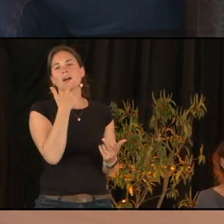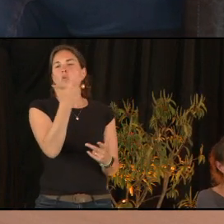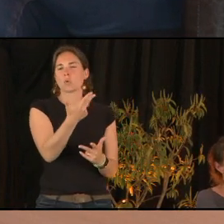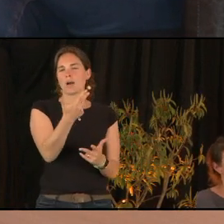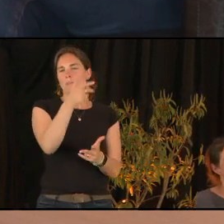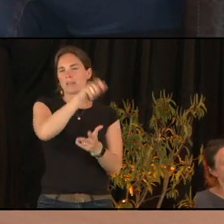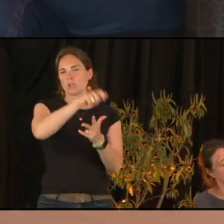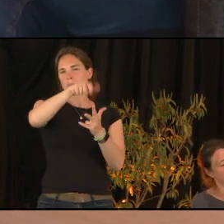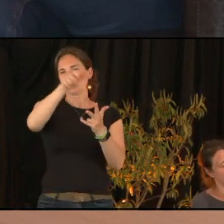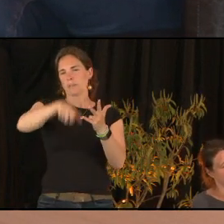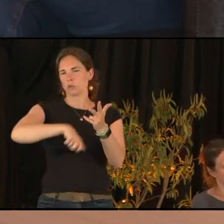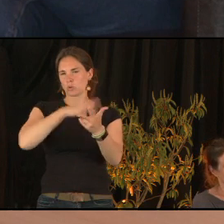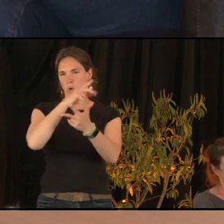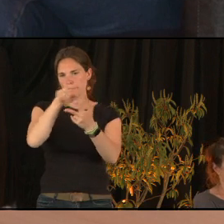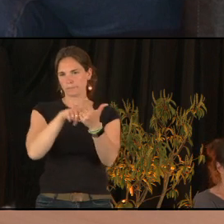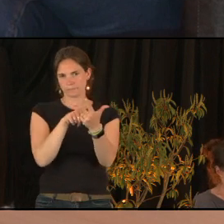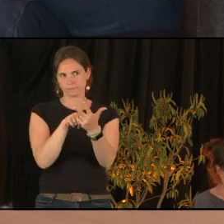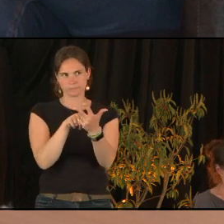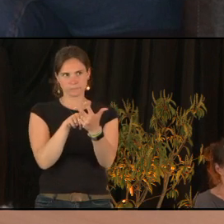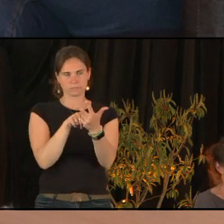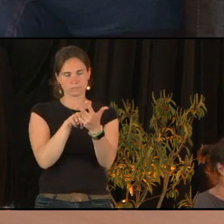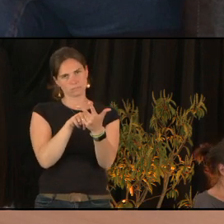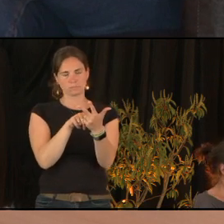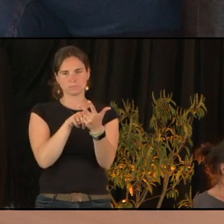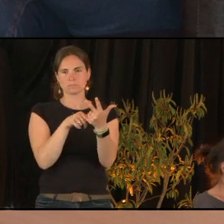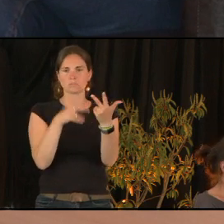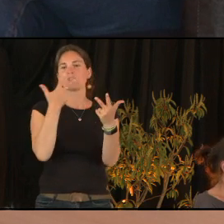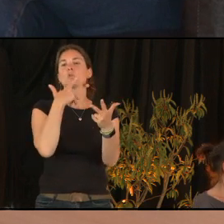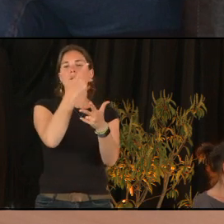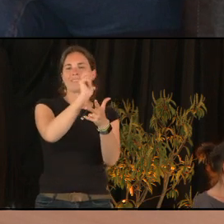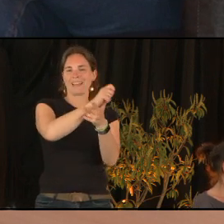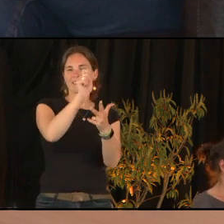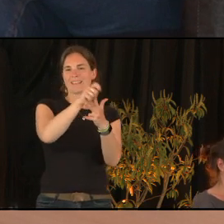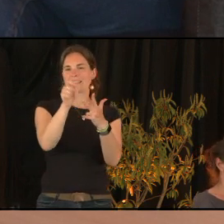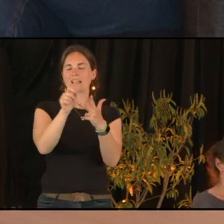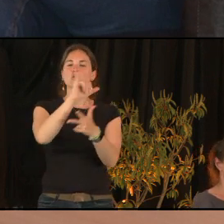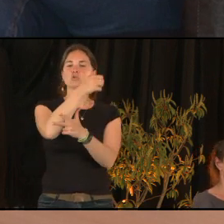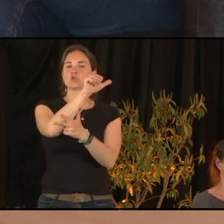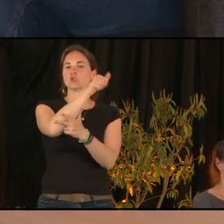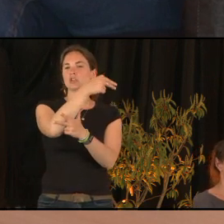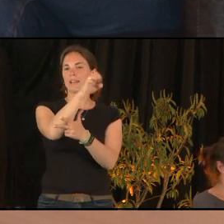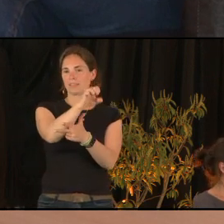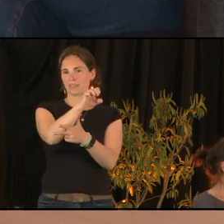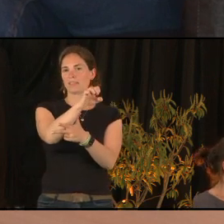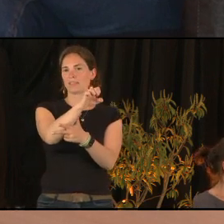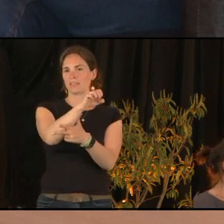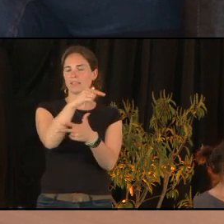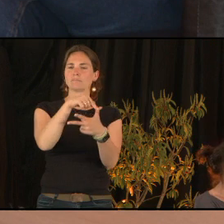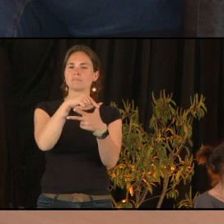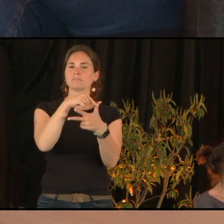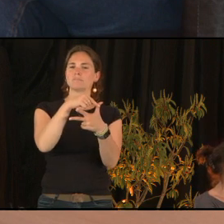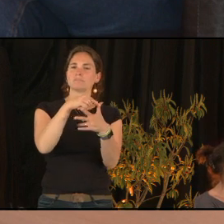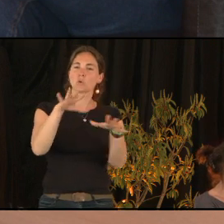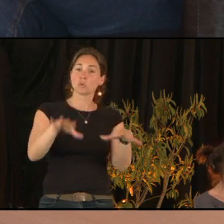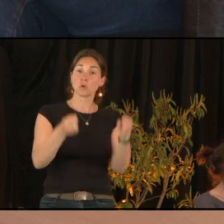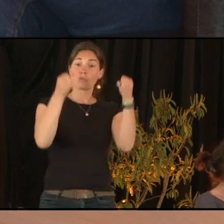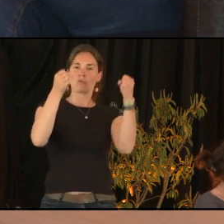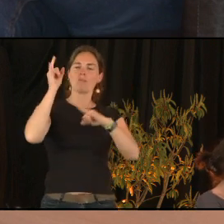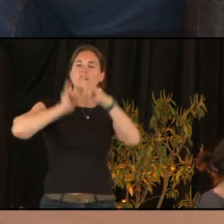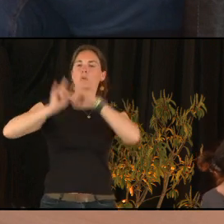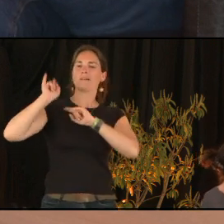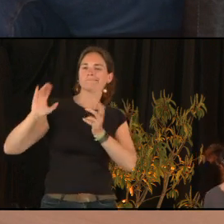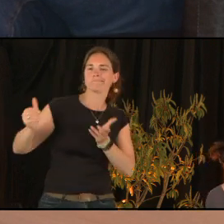a trois personnages principaux, trois époques. Il y a Jeanne qui est sauveuse de sites archéologiques,